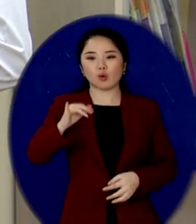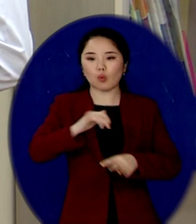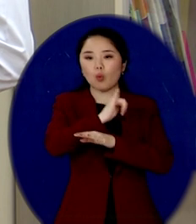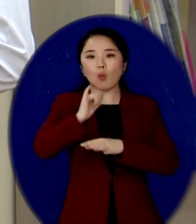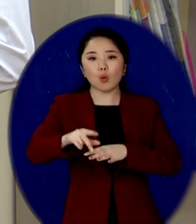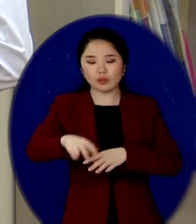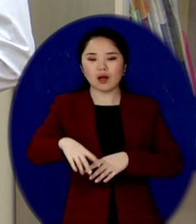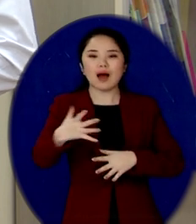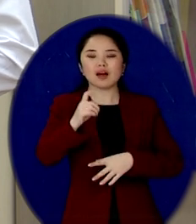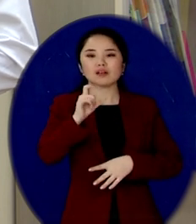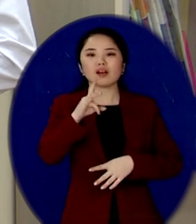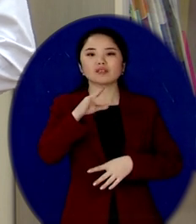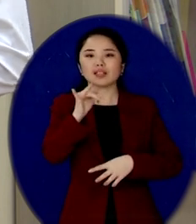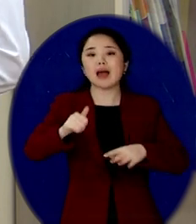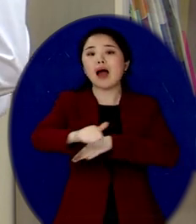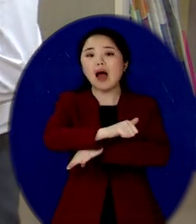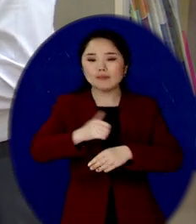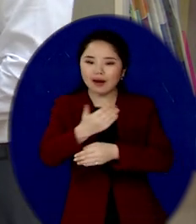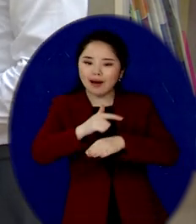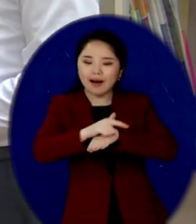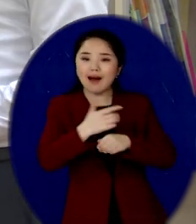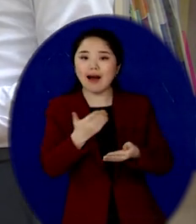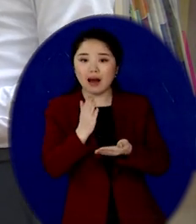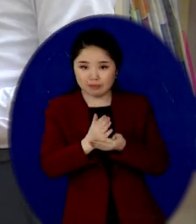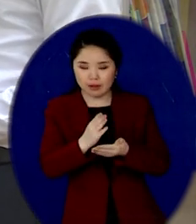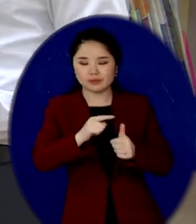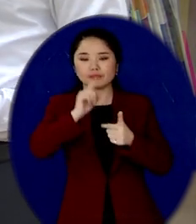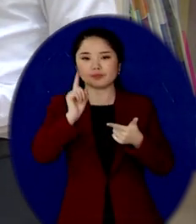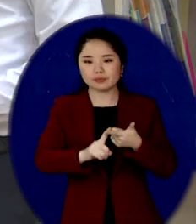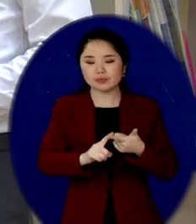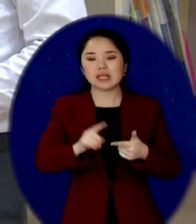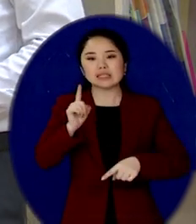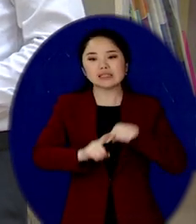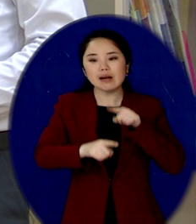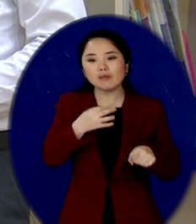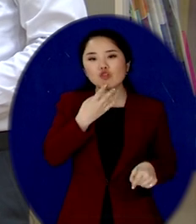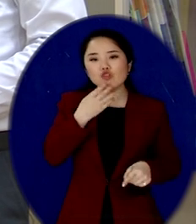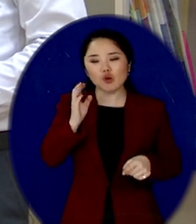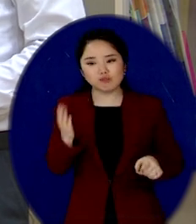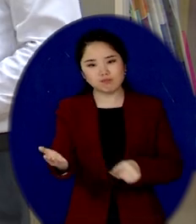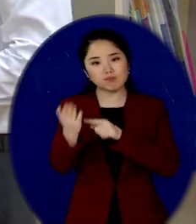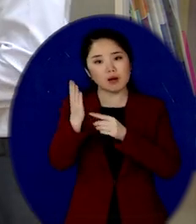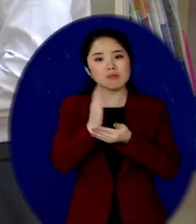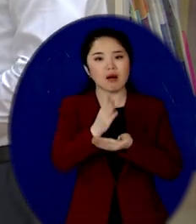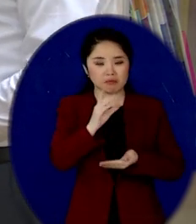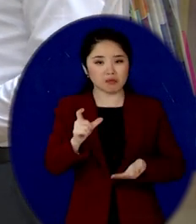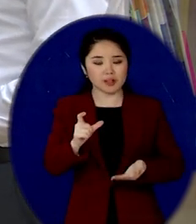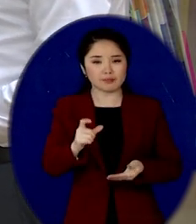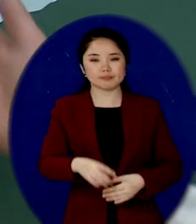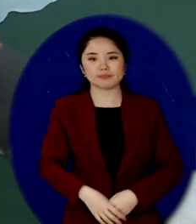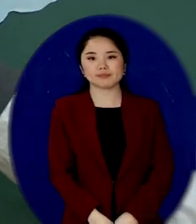аймаг маань газрын зургийн аль хэсэгт байгаа вэ? Мөн газрын зурагт ямар өнгөөр дүрслэн харуулсан байна